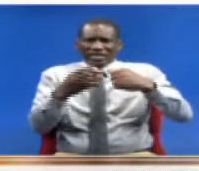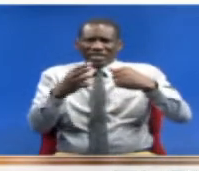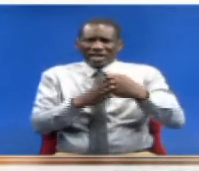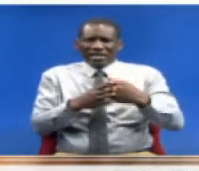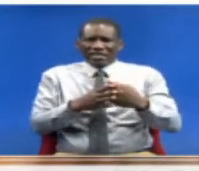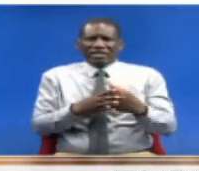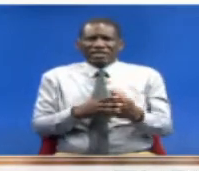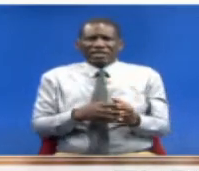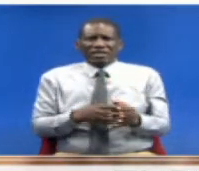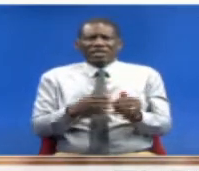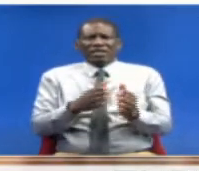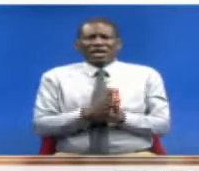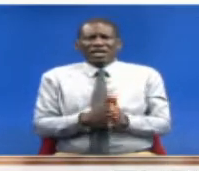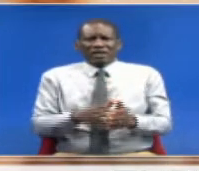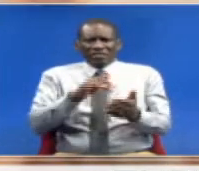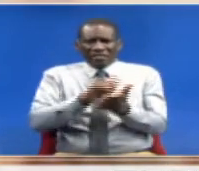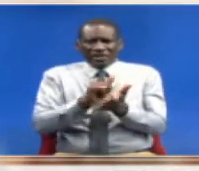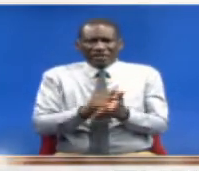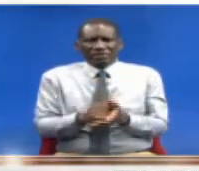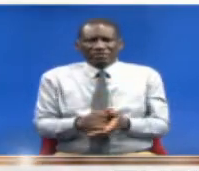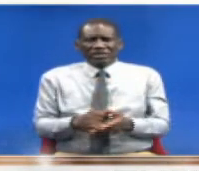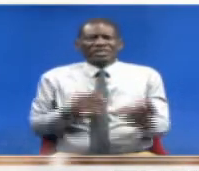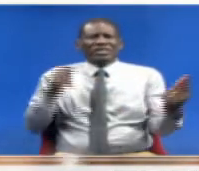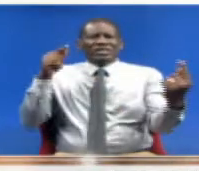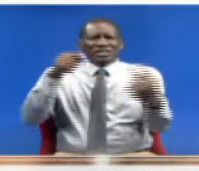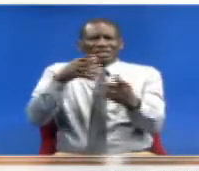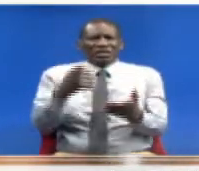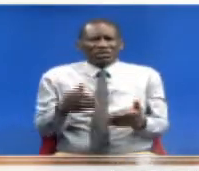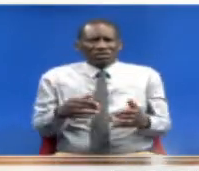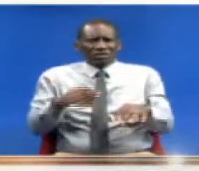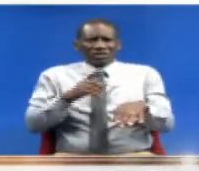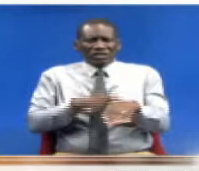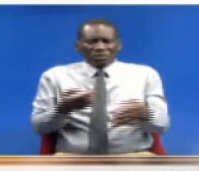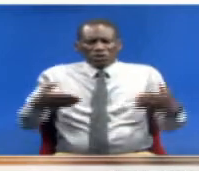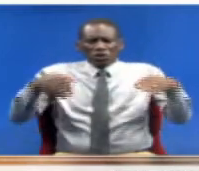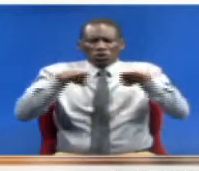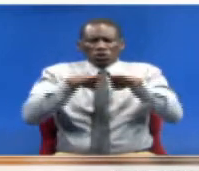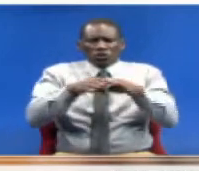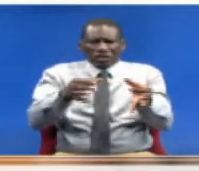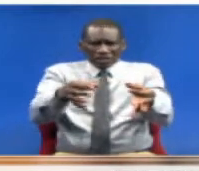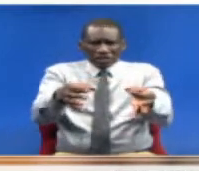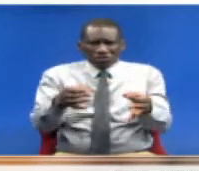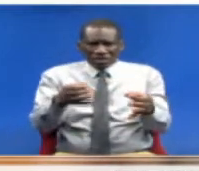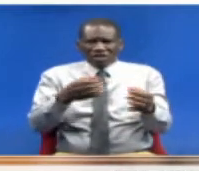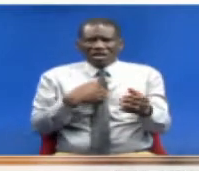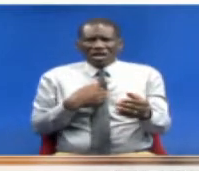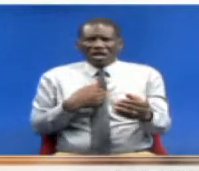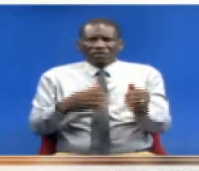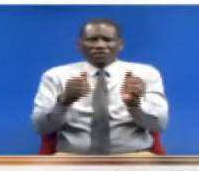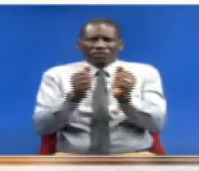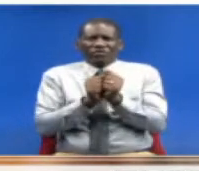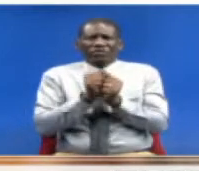21,189, na eti kwamba hadi sasa inapofungwa ina kima cha shilingi milioni